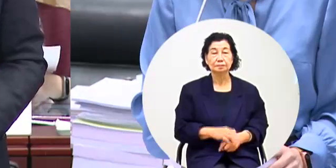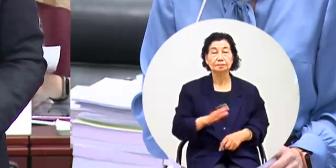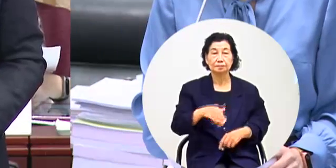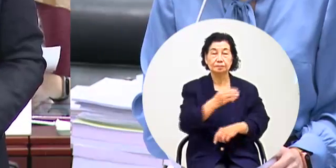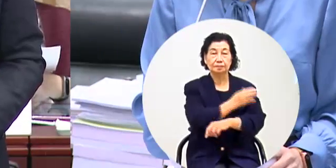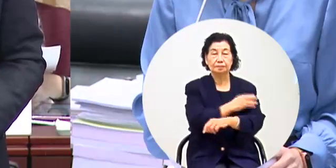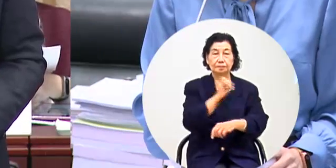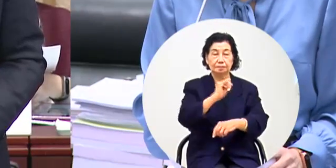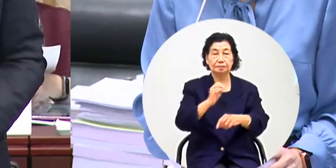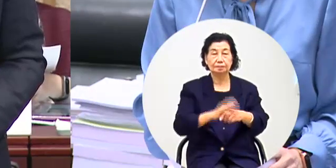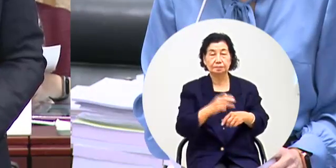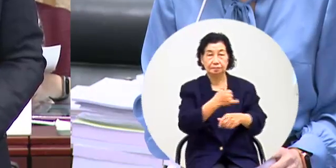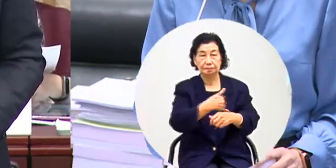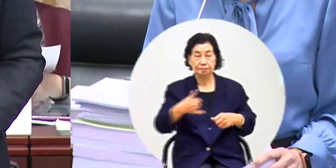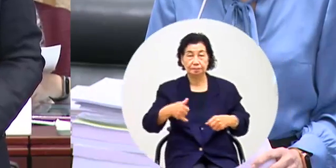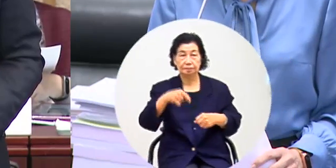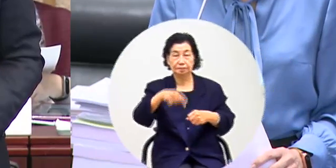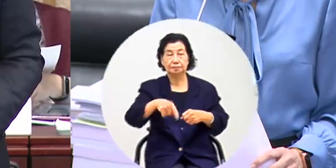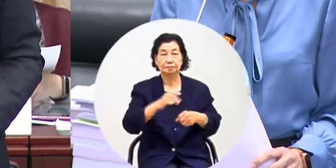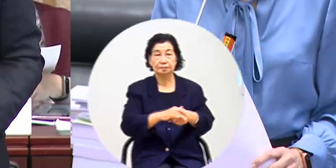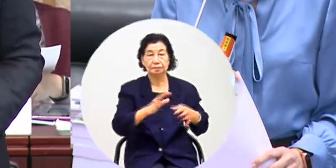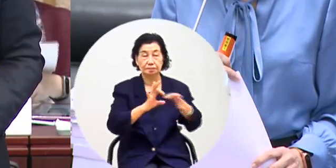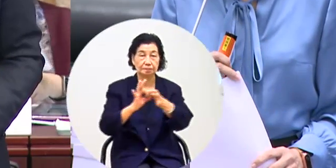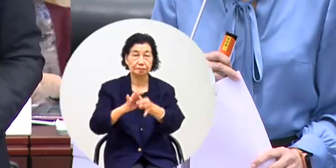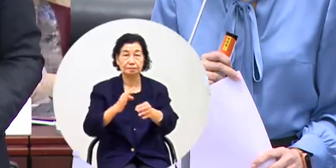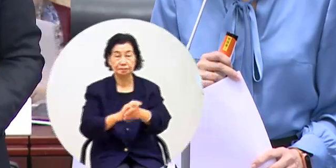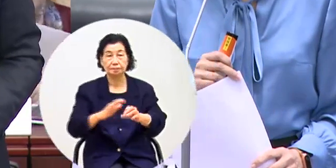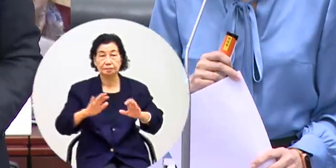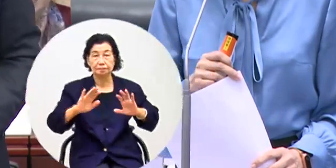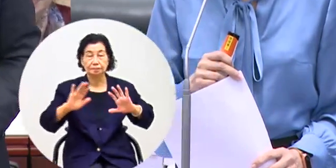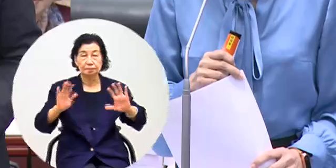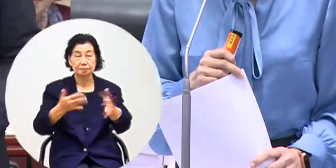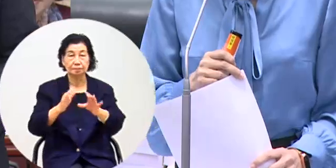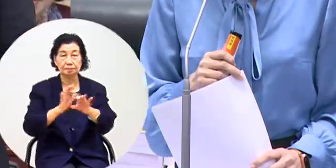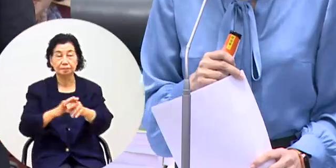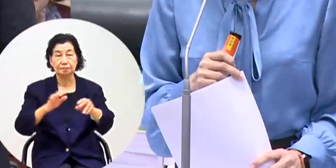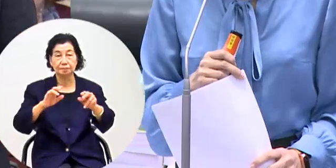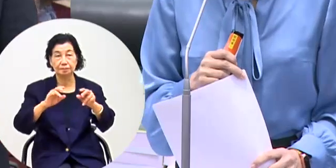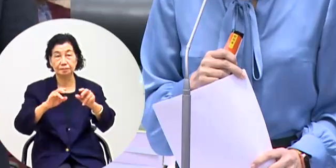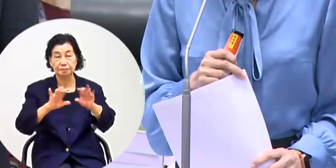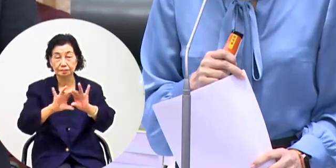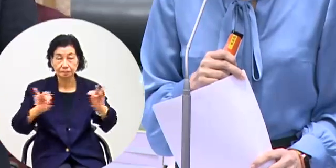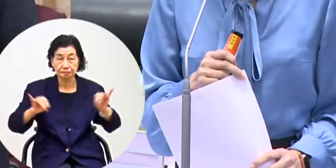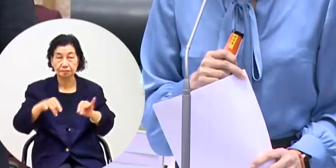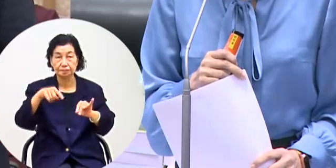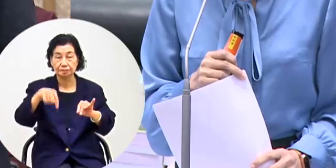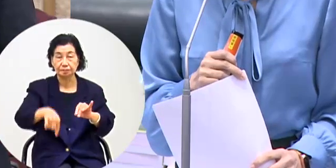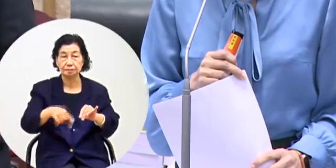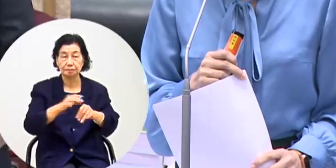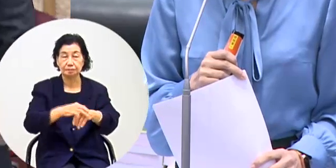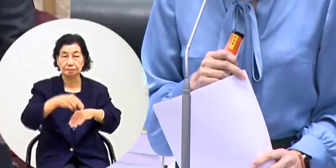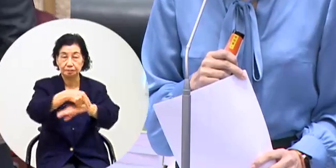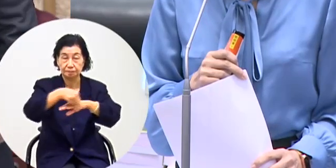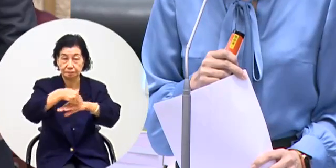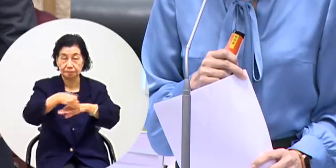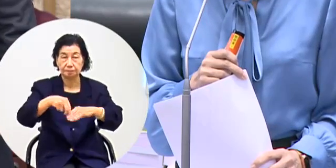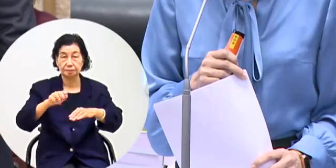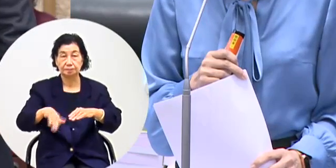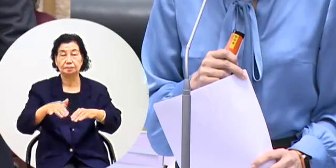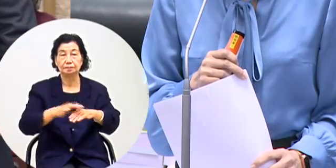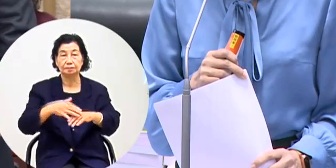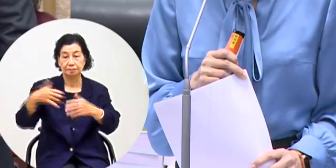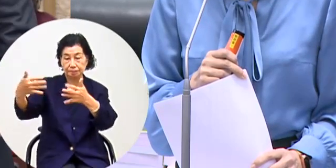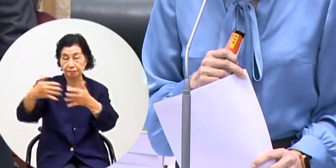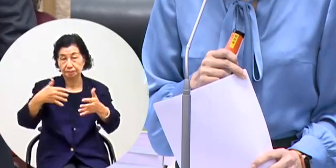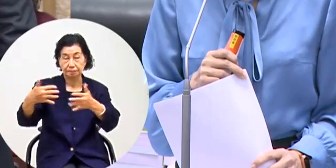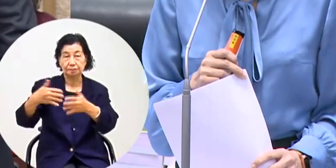在是先从走全国的这个公展的跟咨询。那我们本市是在今年的8月份，我